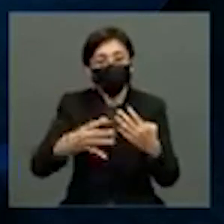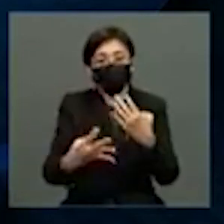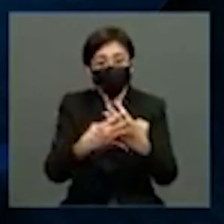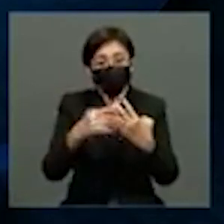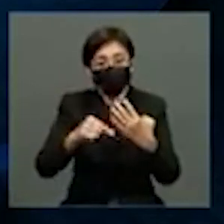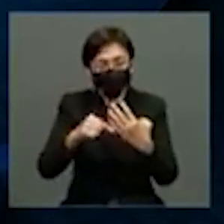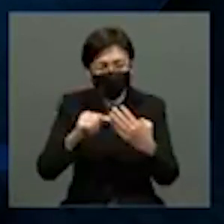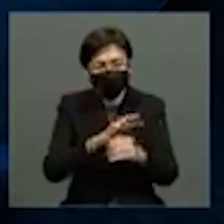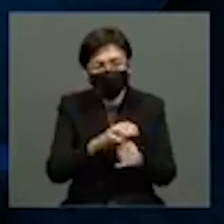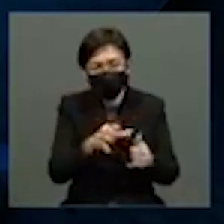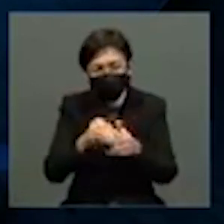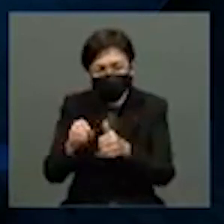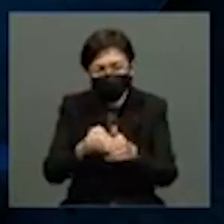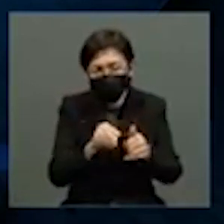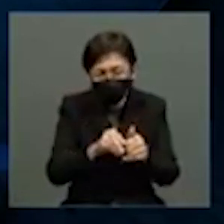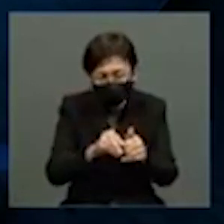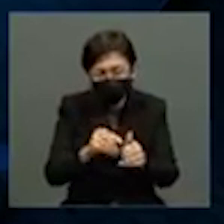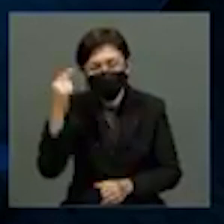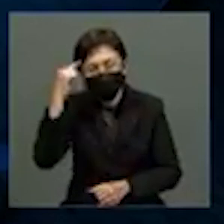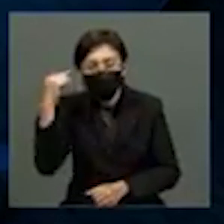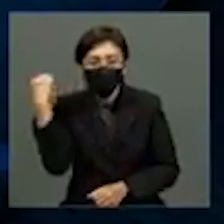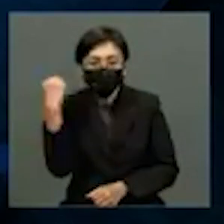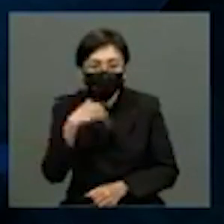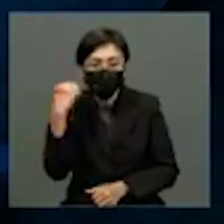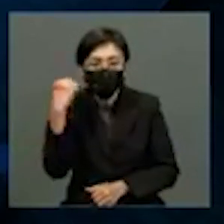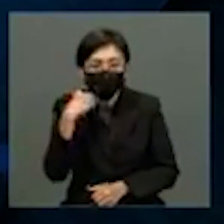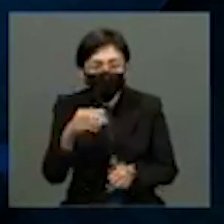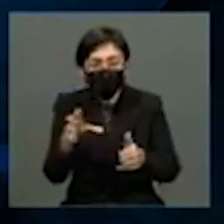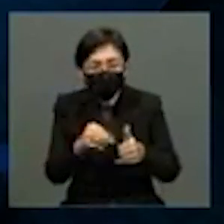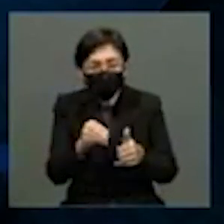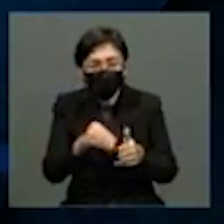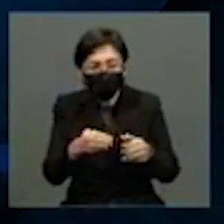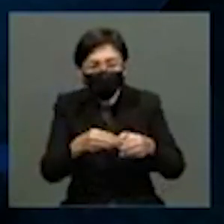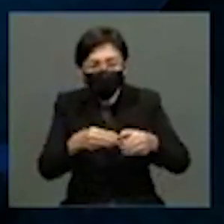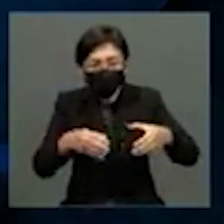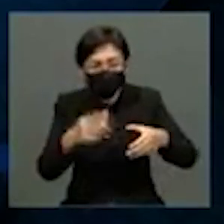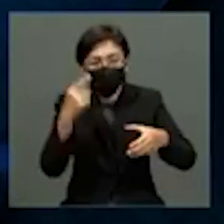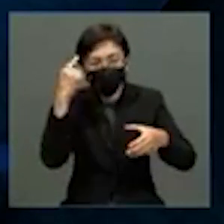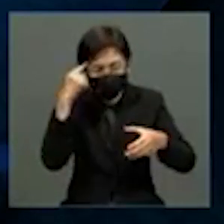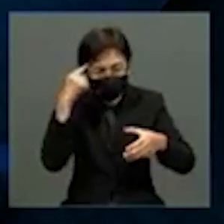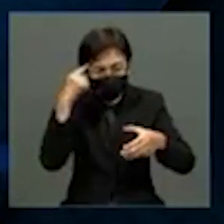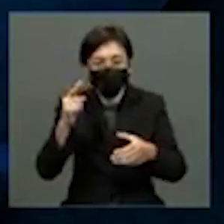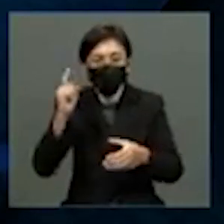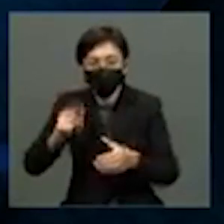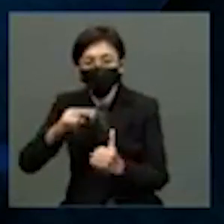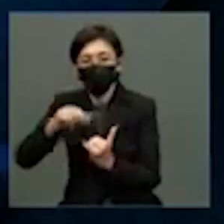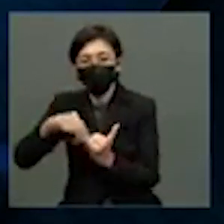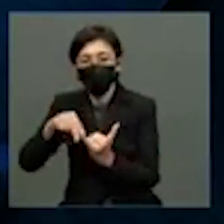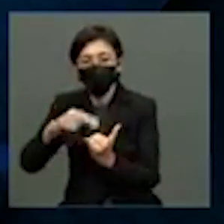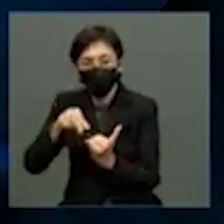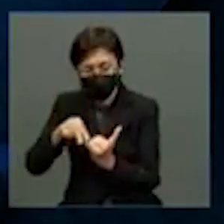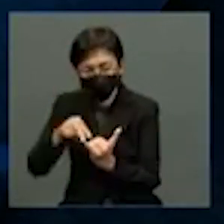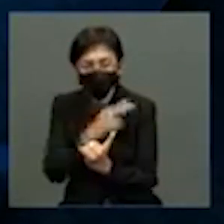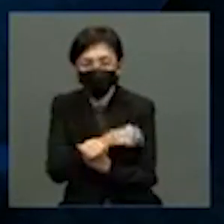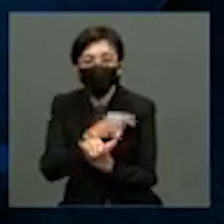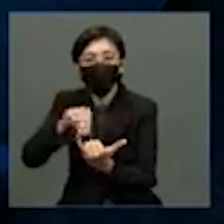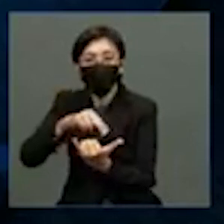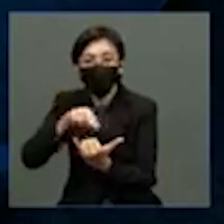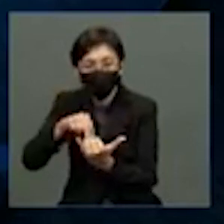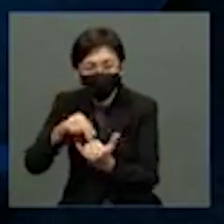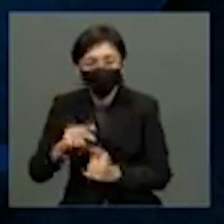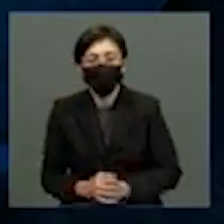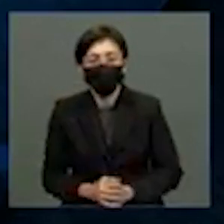รับรู้การติดเชื้อรายวันแต่เราต้องให้ความสำคัญกับเรื่องของการรักษาแล้วก็